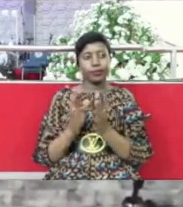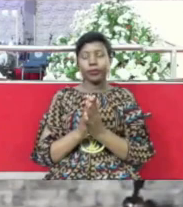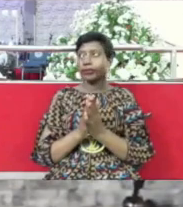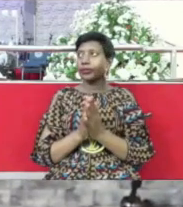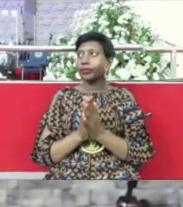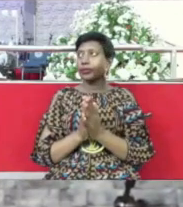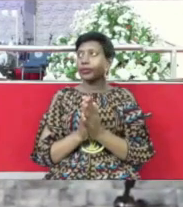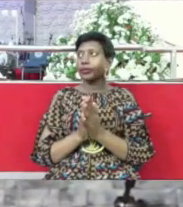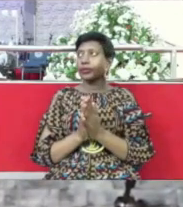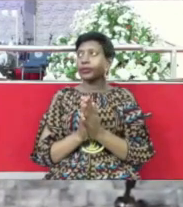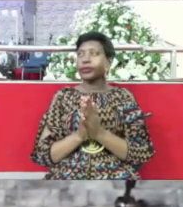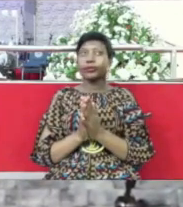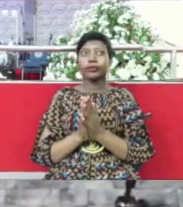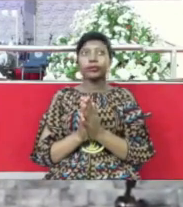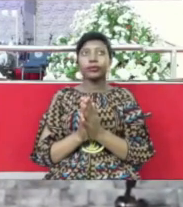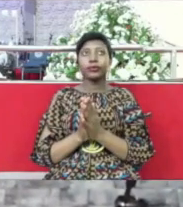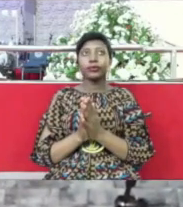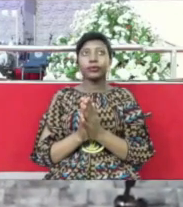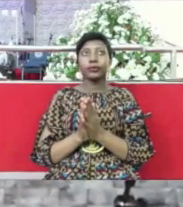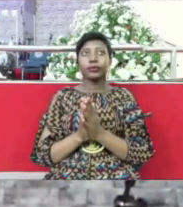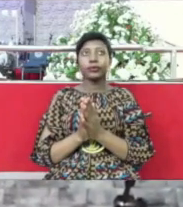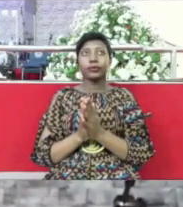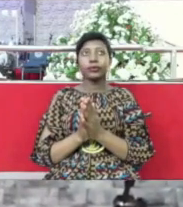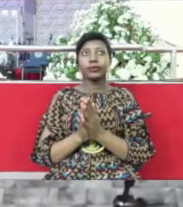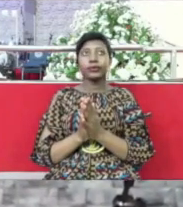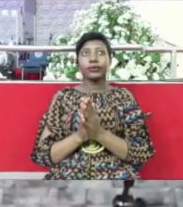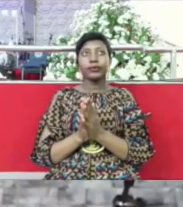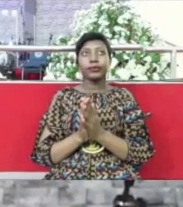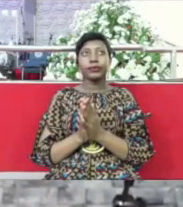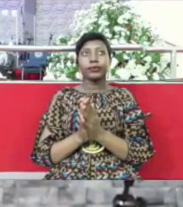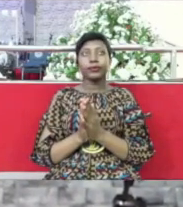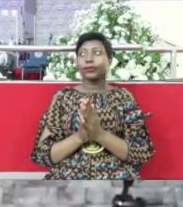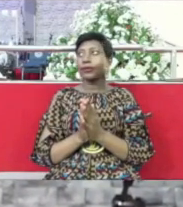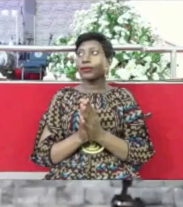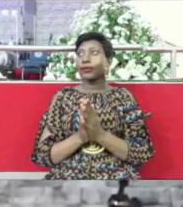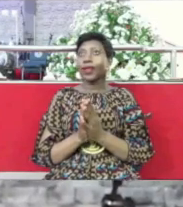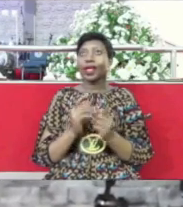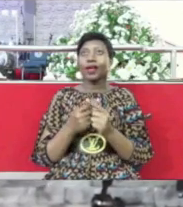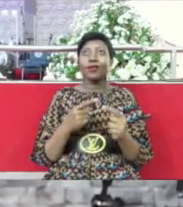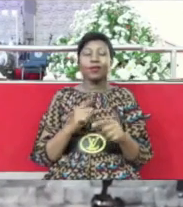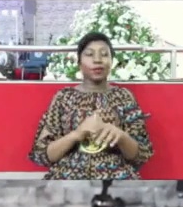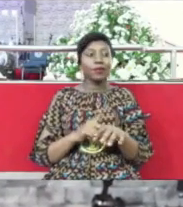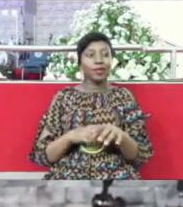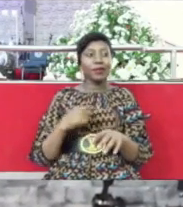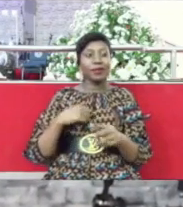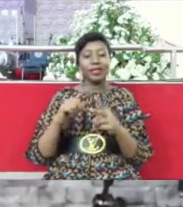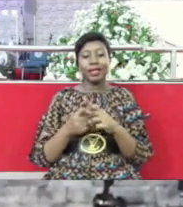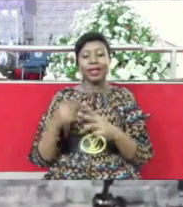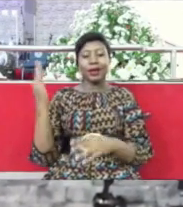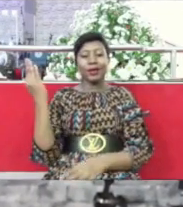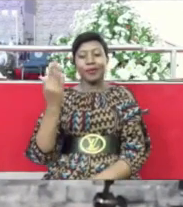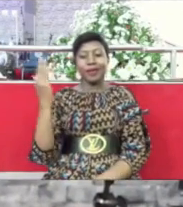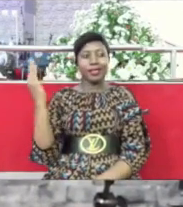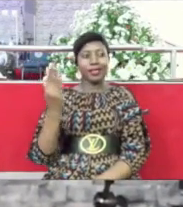tell the guy up there? Since I started preaching, my time has been up. Wakati nilianza kuhubiri, muda wangu